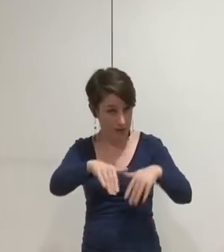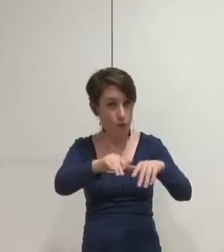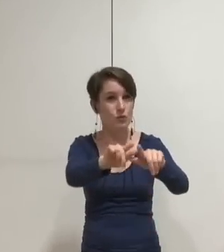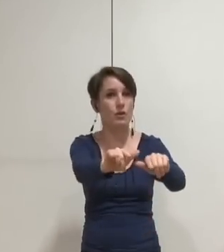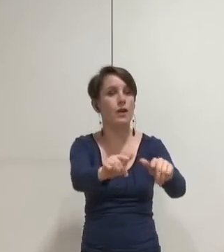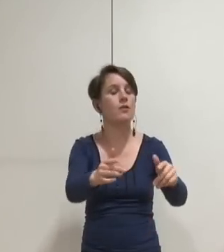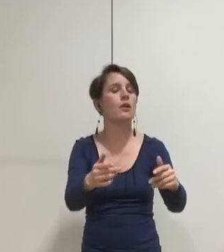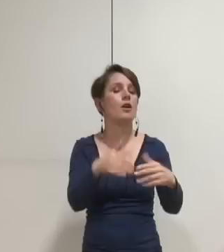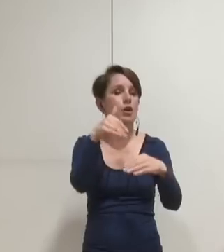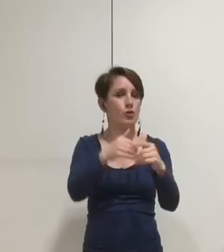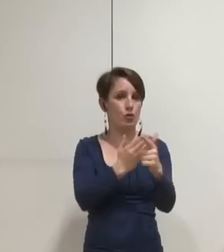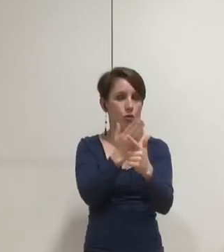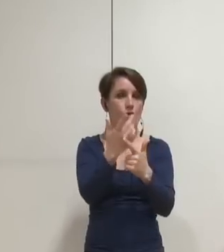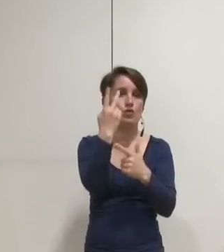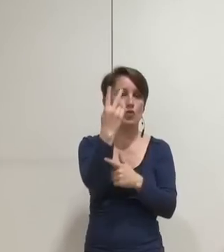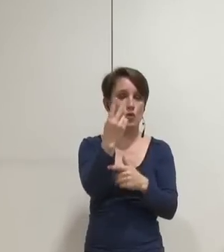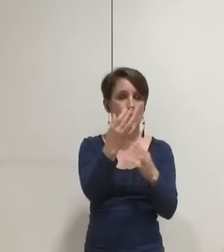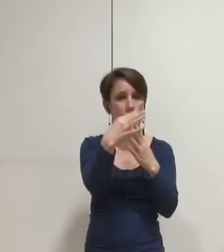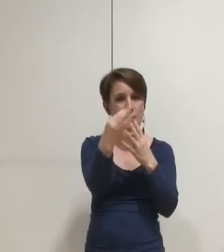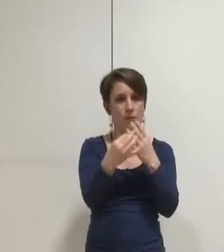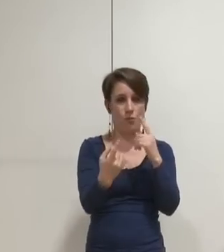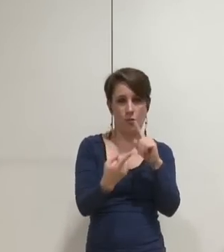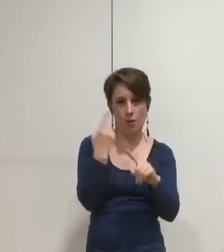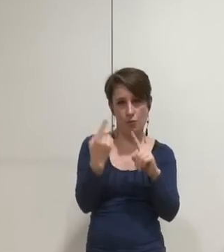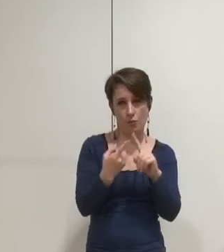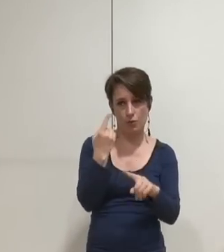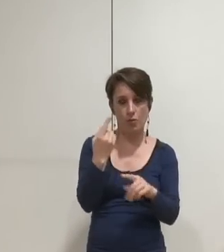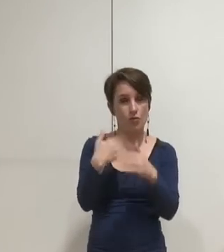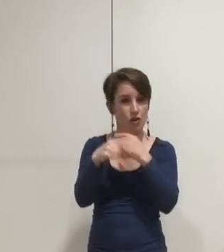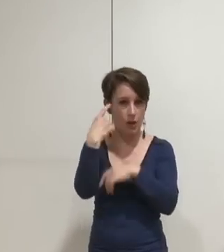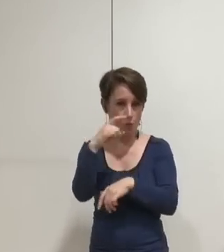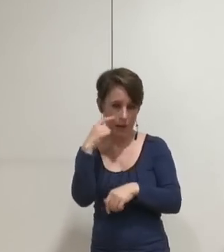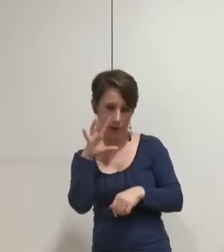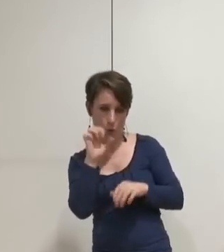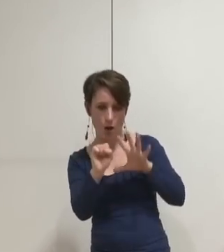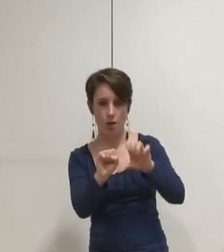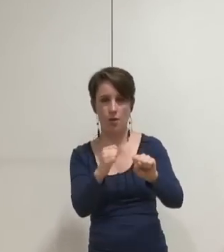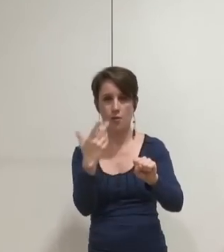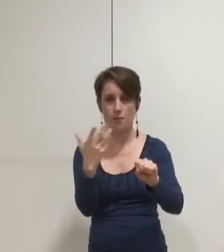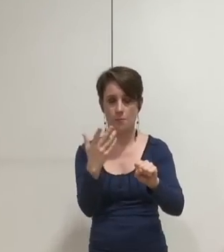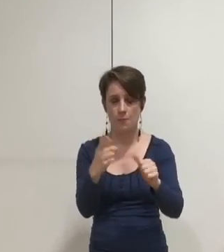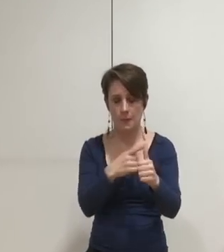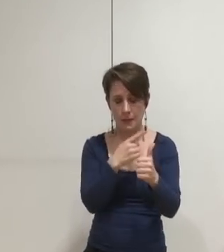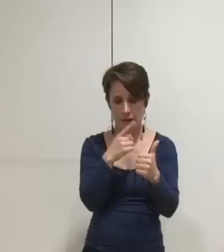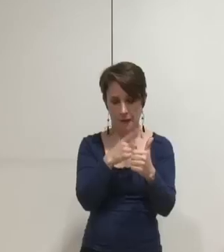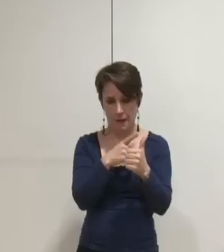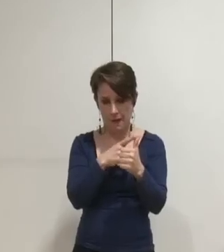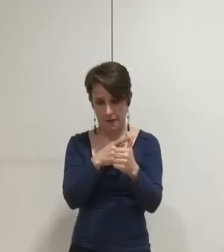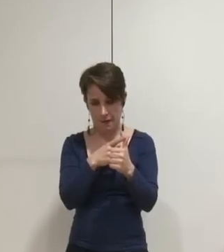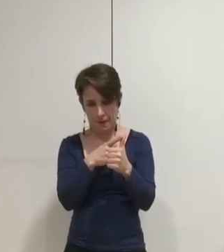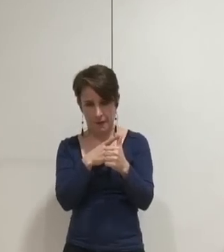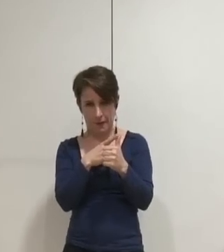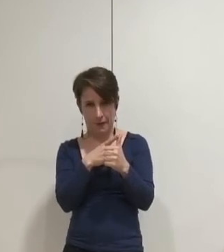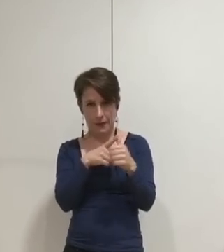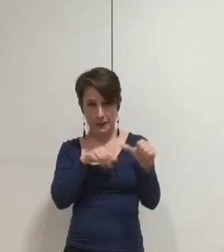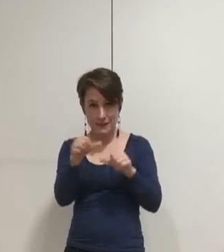éléments important qui sont à Notter sur cet observatoire c'est que euh la mise en place de tel dispositif